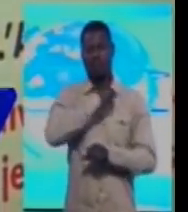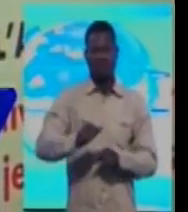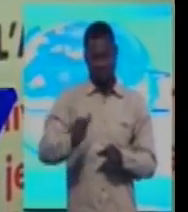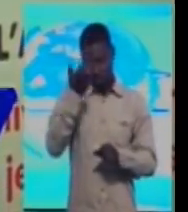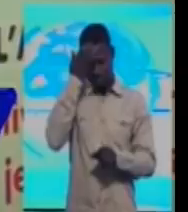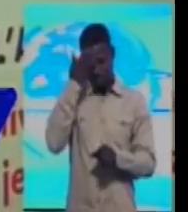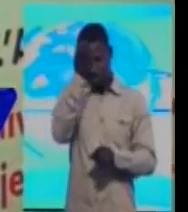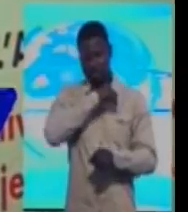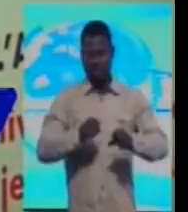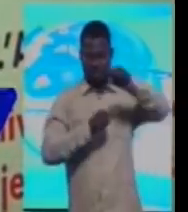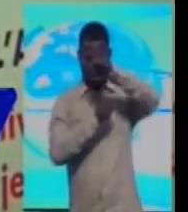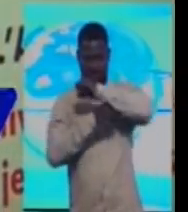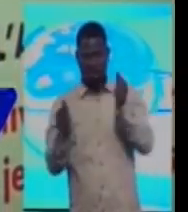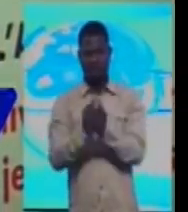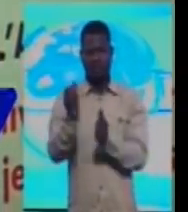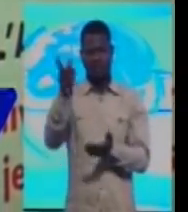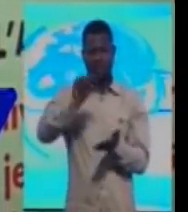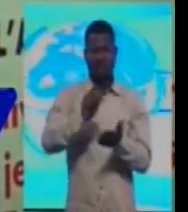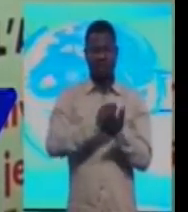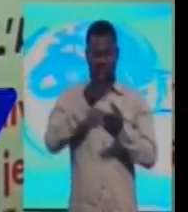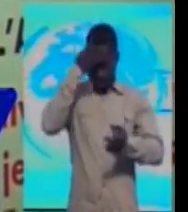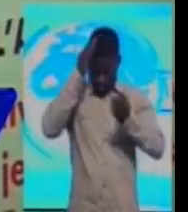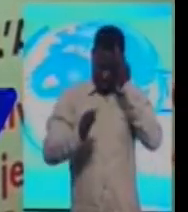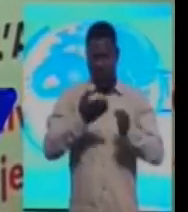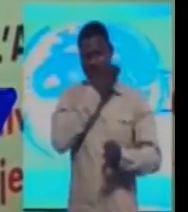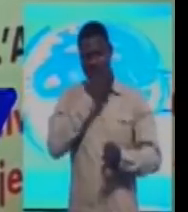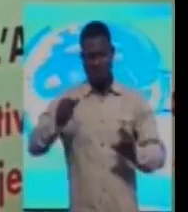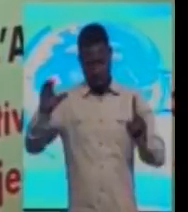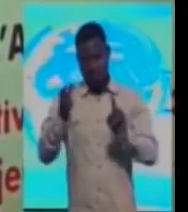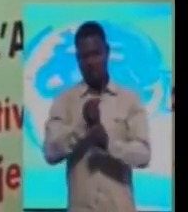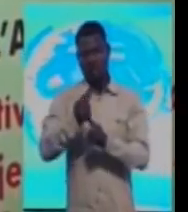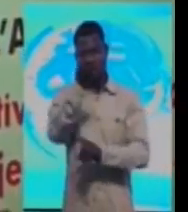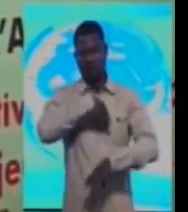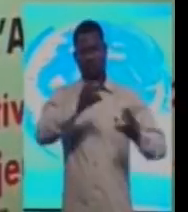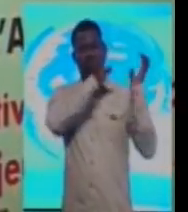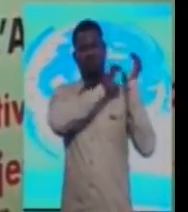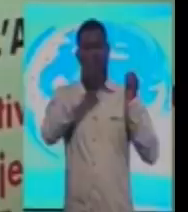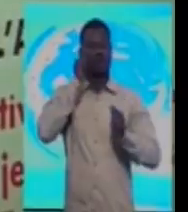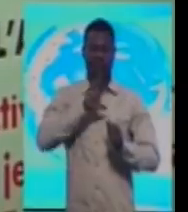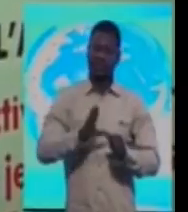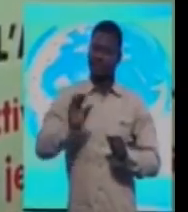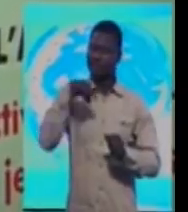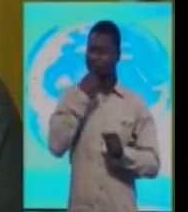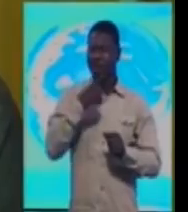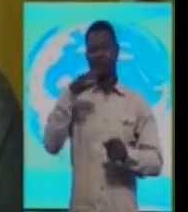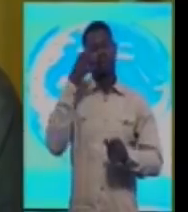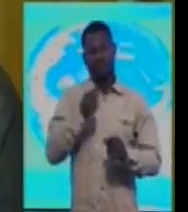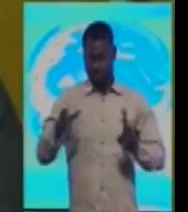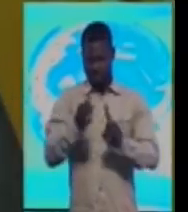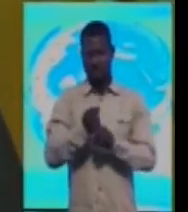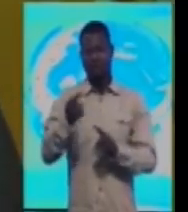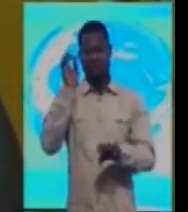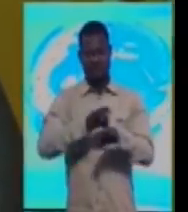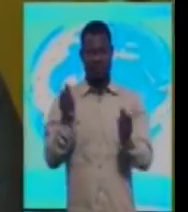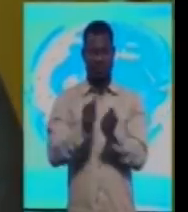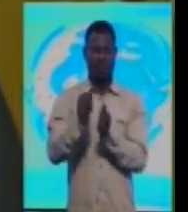concerne les textes juridiques pour une meilleure prise en charge des femmes qui prennent contact avec leurs services. Il y a eu 3